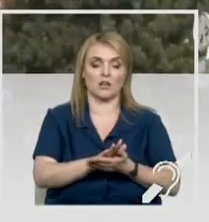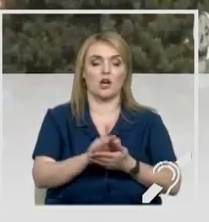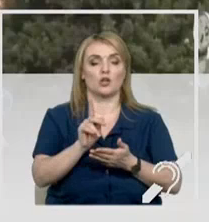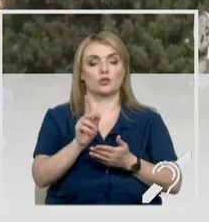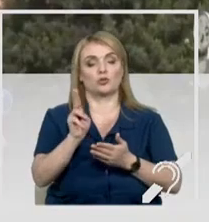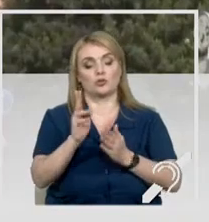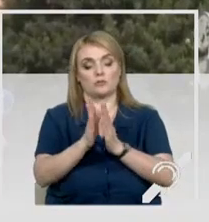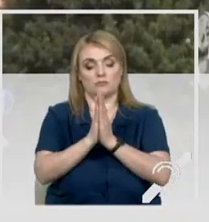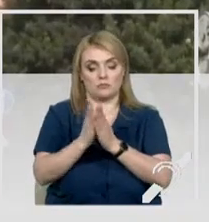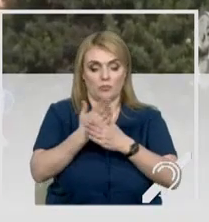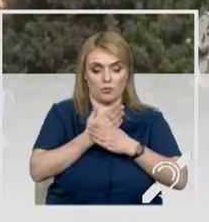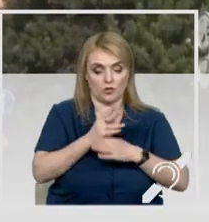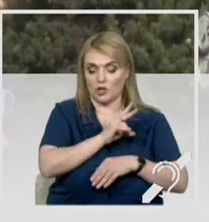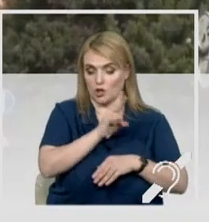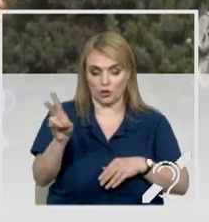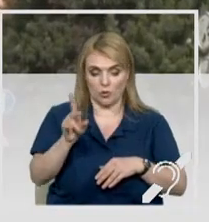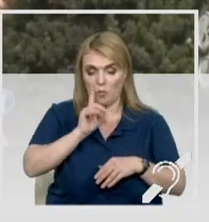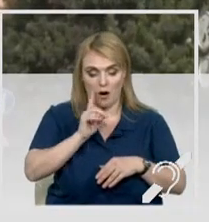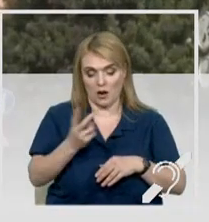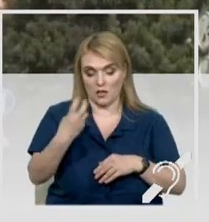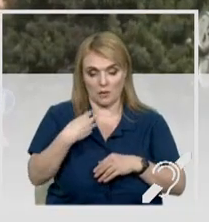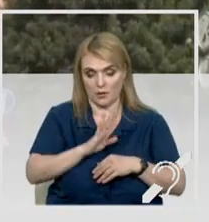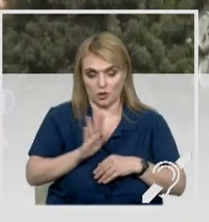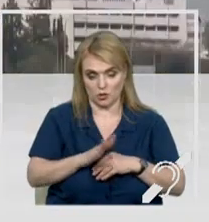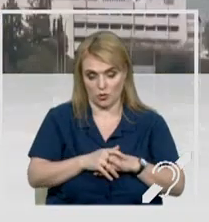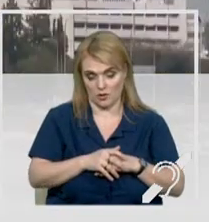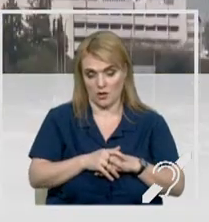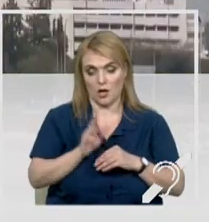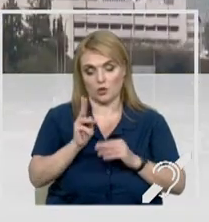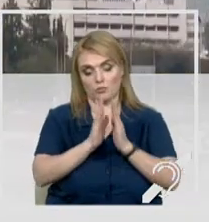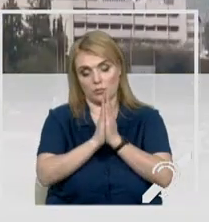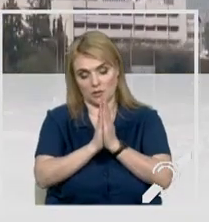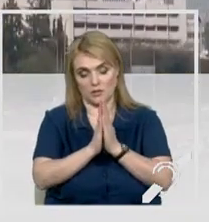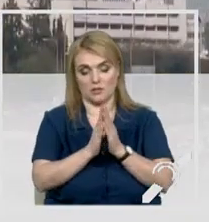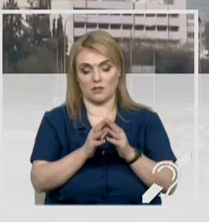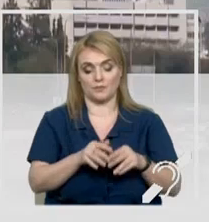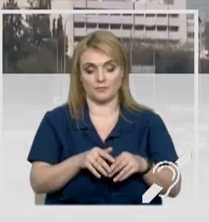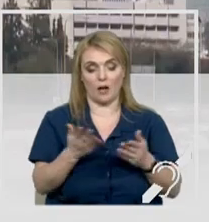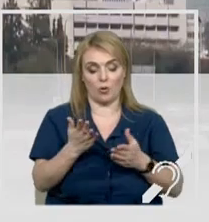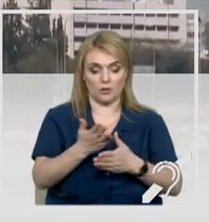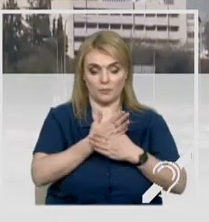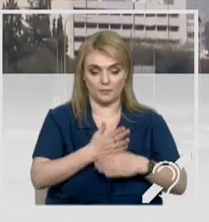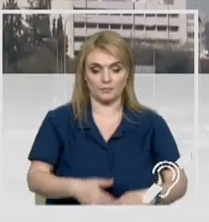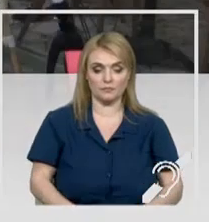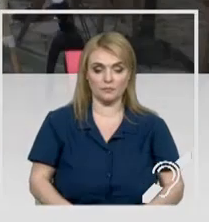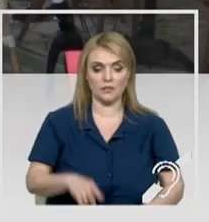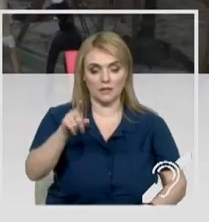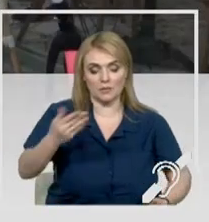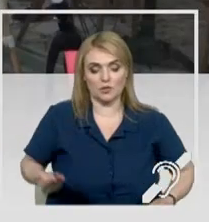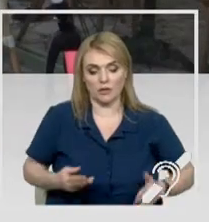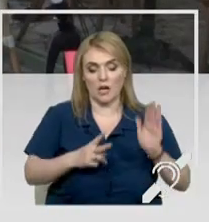cetățenilor Republicii Moldova în statul Israel numărul de cetățeni confirmați de autorități sunt de aproximativ